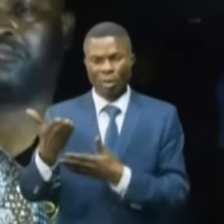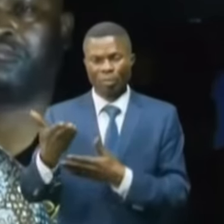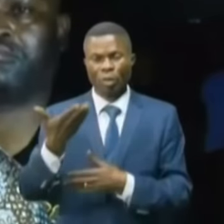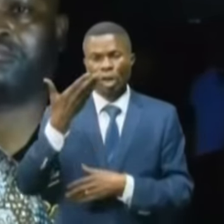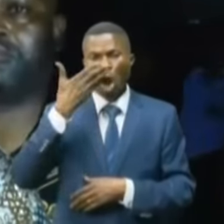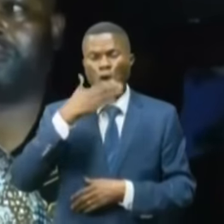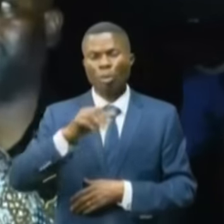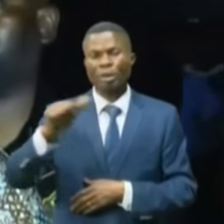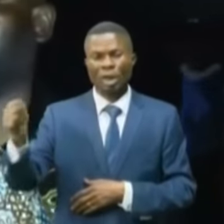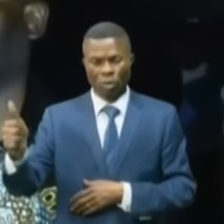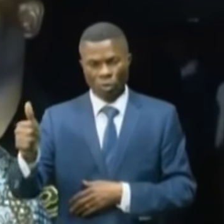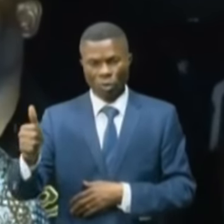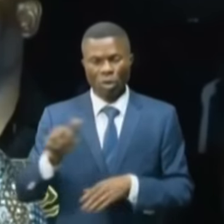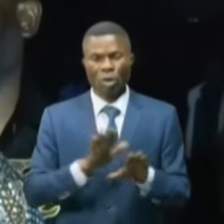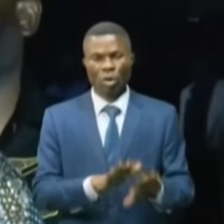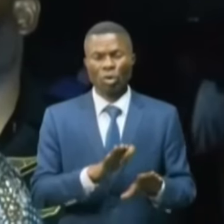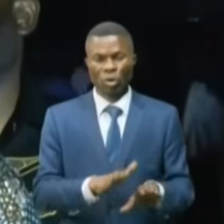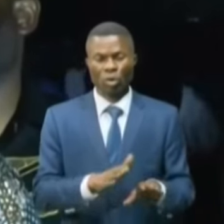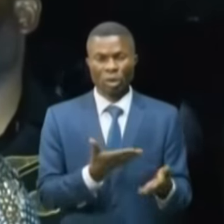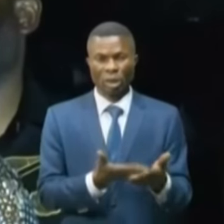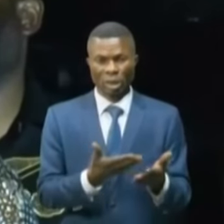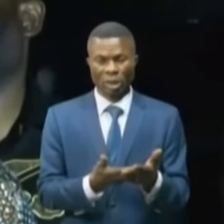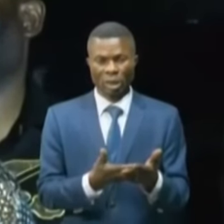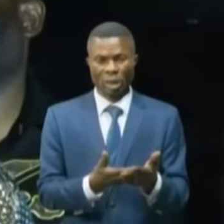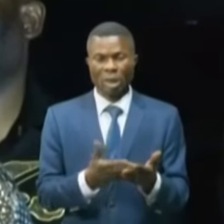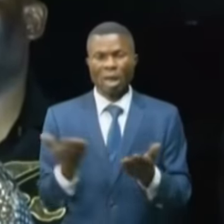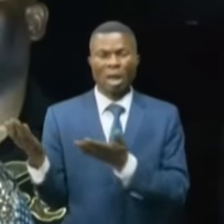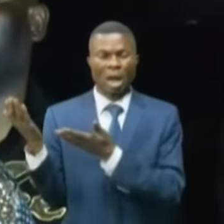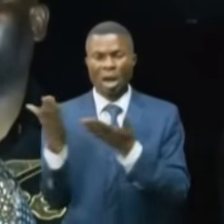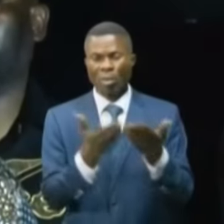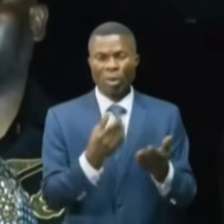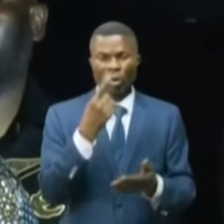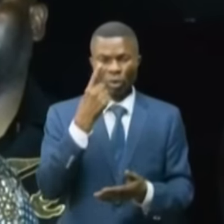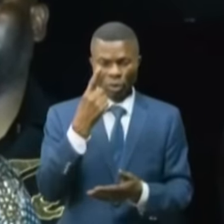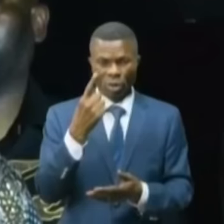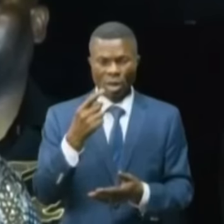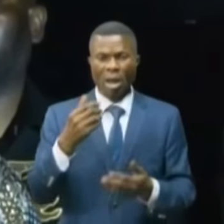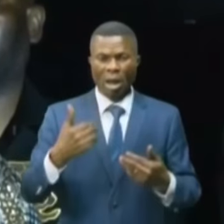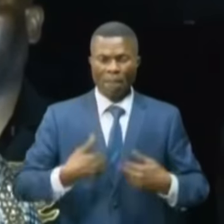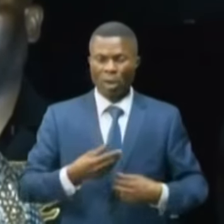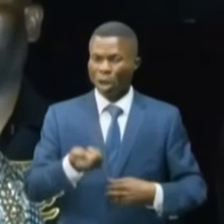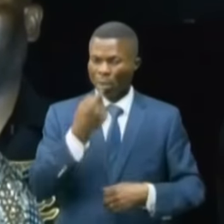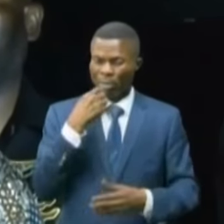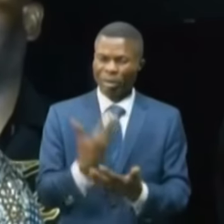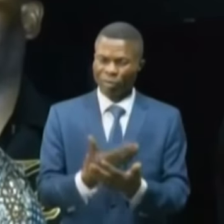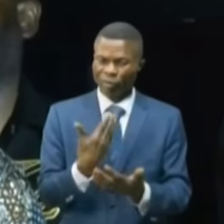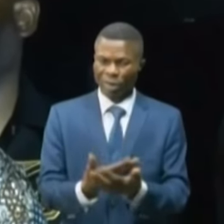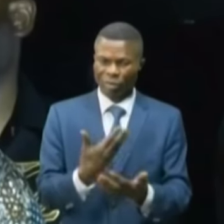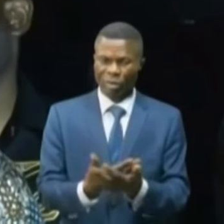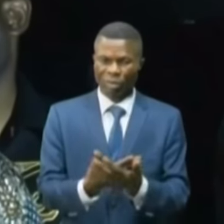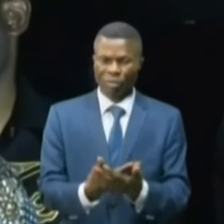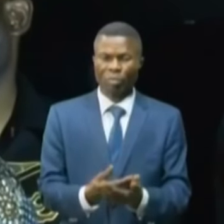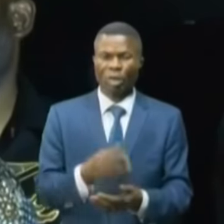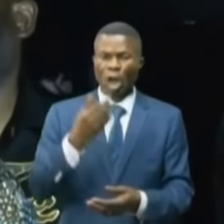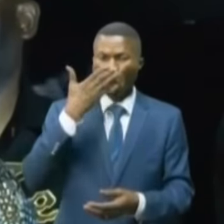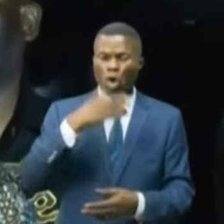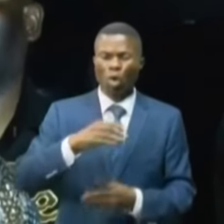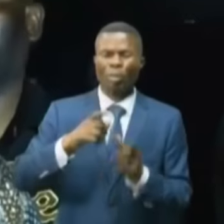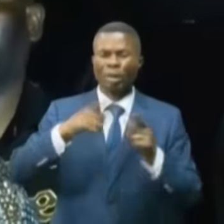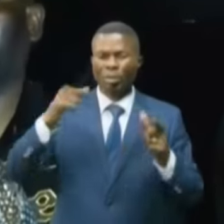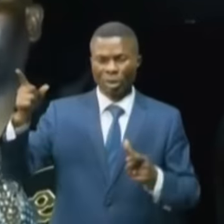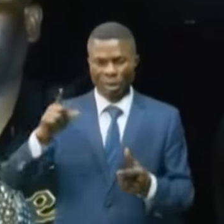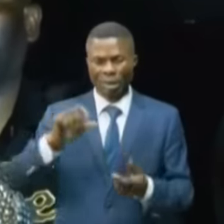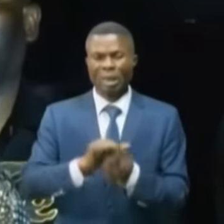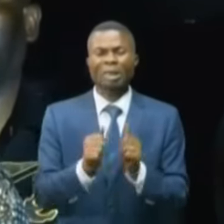attendus maintenant, comme on parle là, parce que je viens de donner l'ordre, qu'on amène au moins un qui a besoin de soins urgents en Galima. Mais ça, ça devait